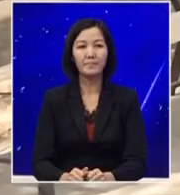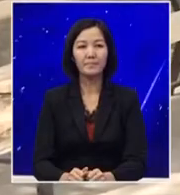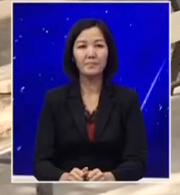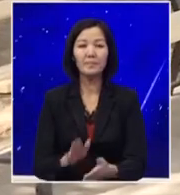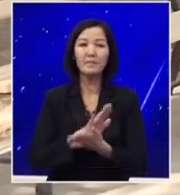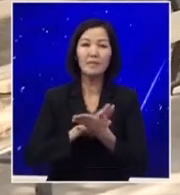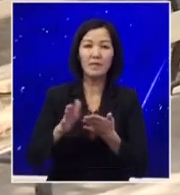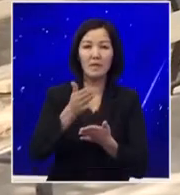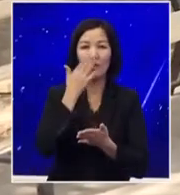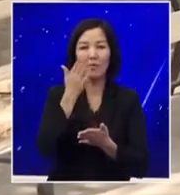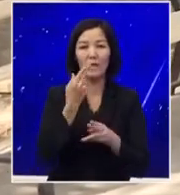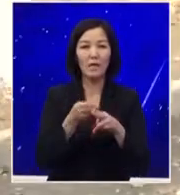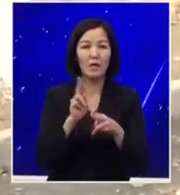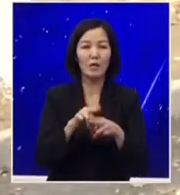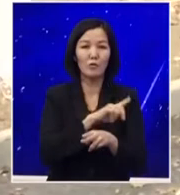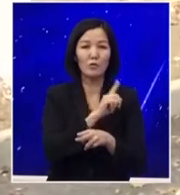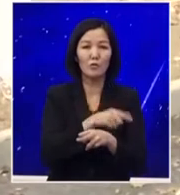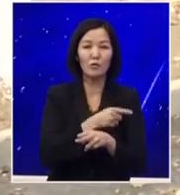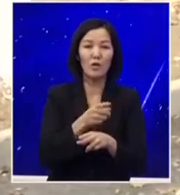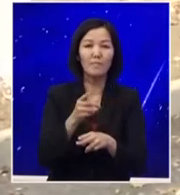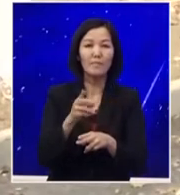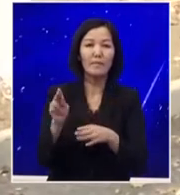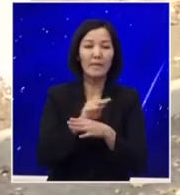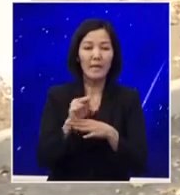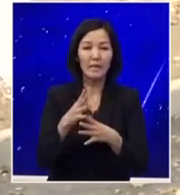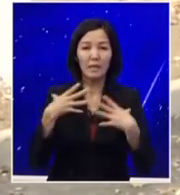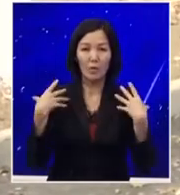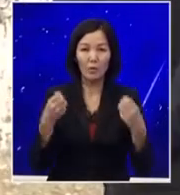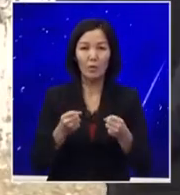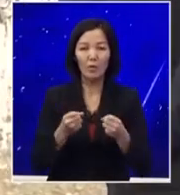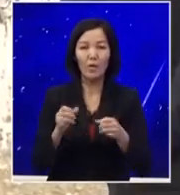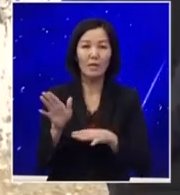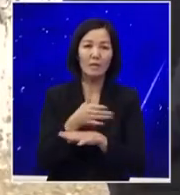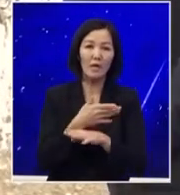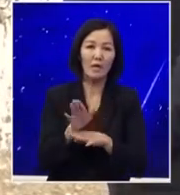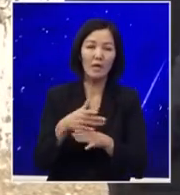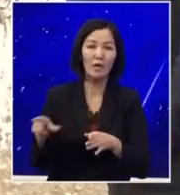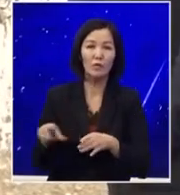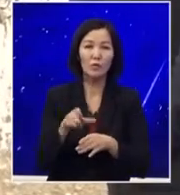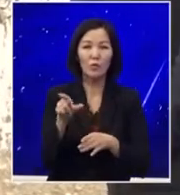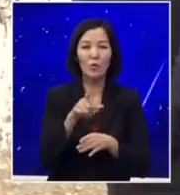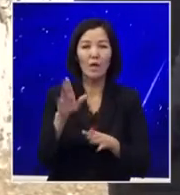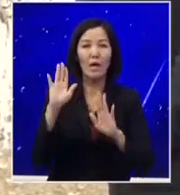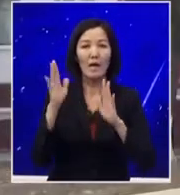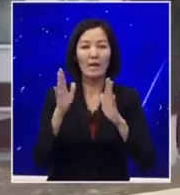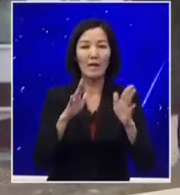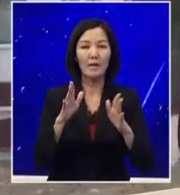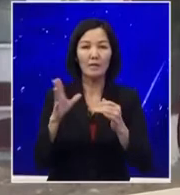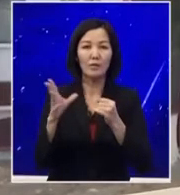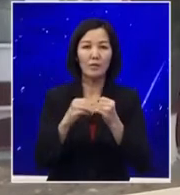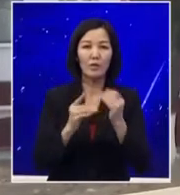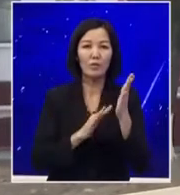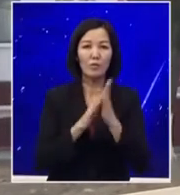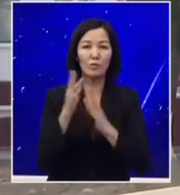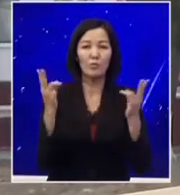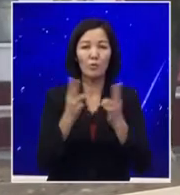Таза ауа ең күшті дәрі. Ол үшін науқастарға ыңғайлы отырғыш, сейілдеуге сәнді соқпақ жол, саялы ағаштар мен көгал болуы қажет.